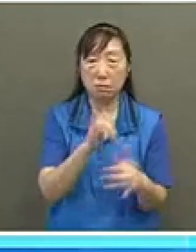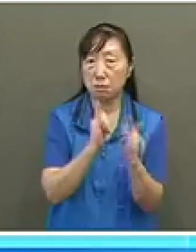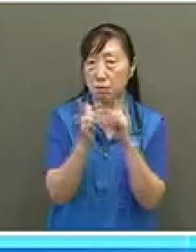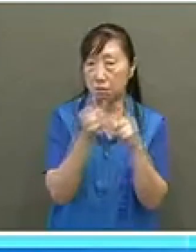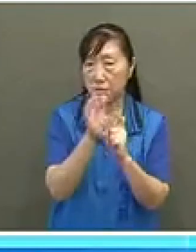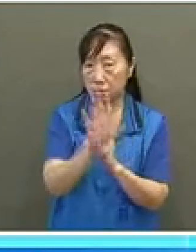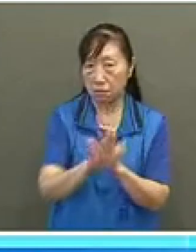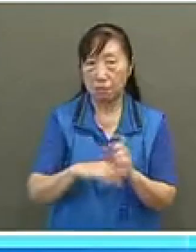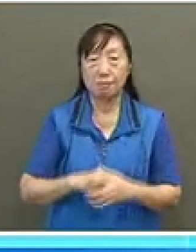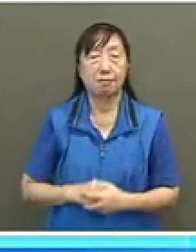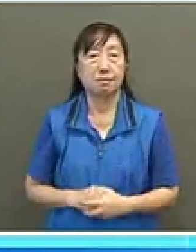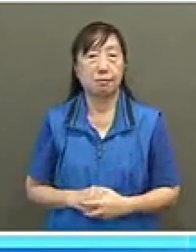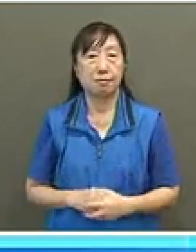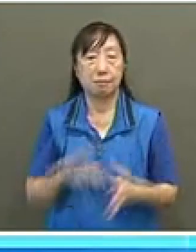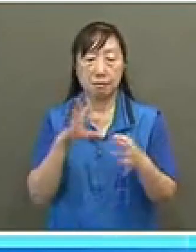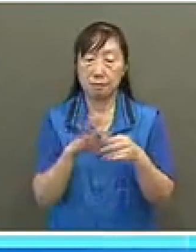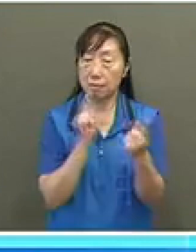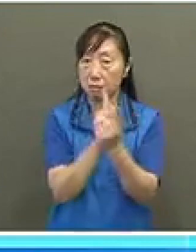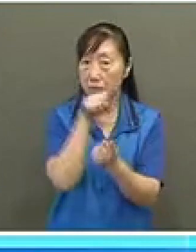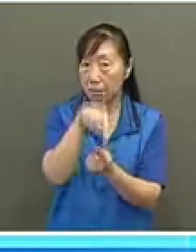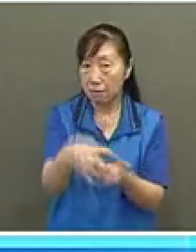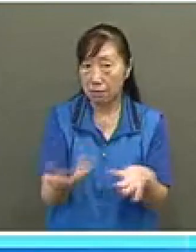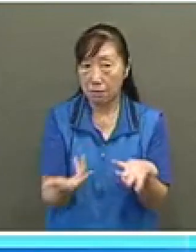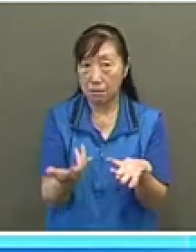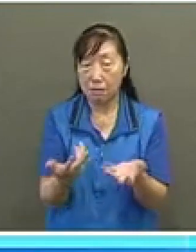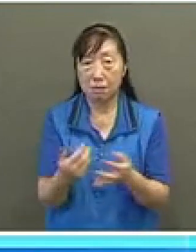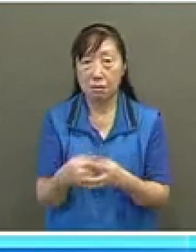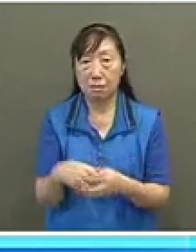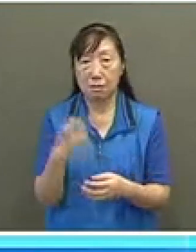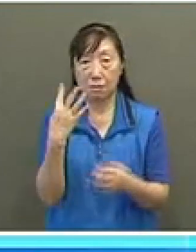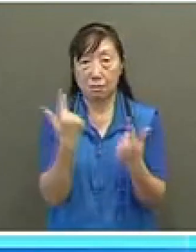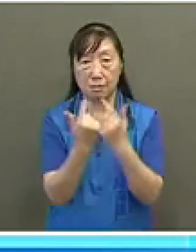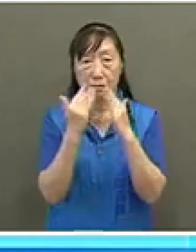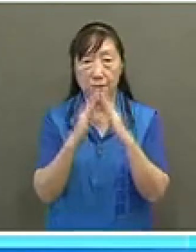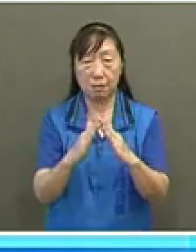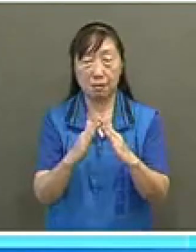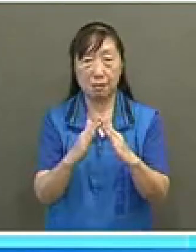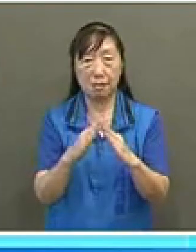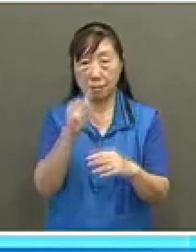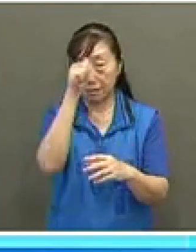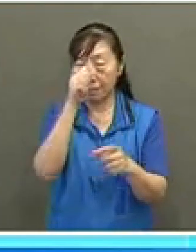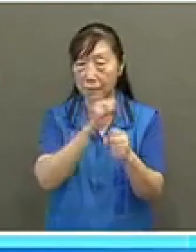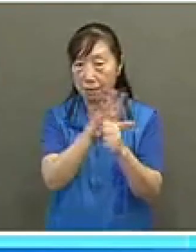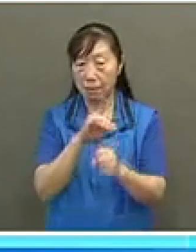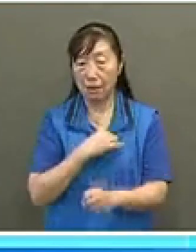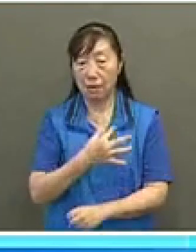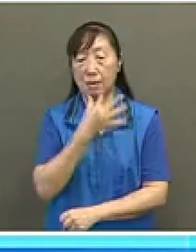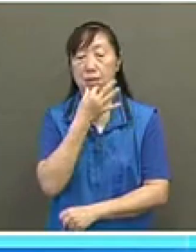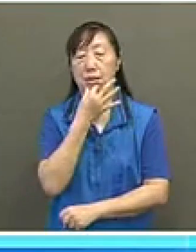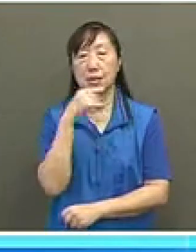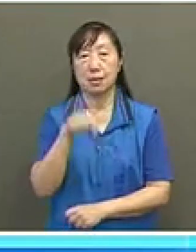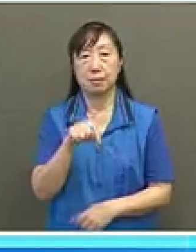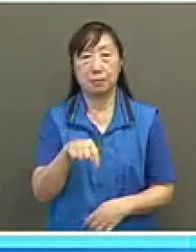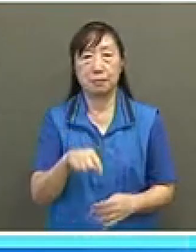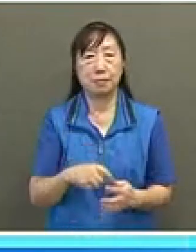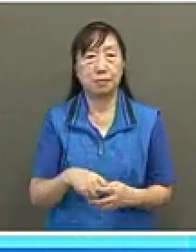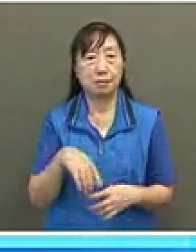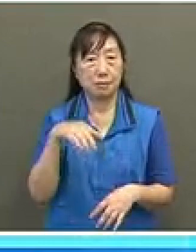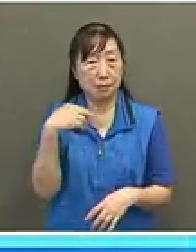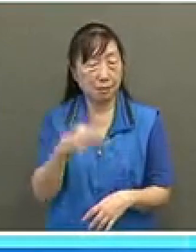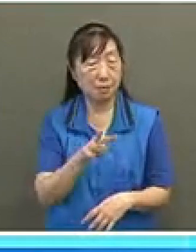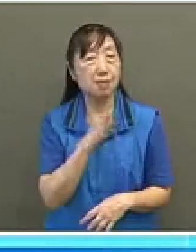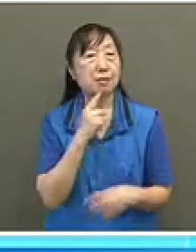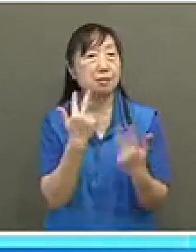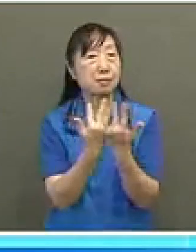了。面对整个新北市的 Delta 病毒来势汹汹，尤其新北